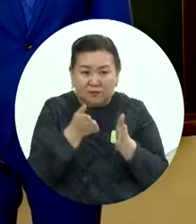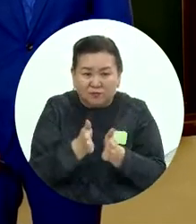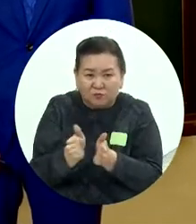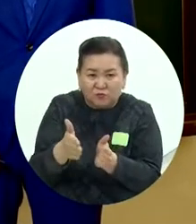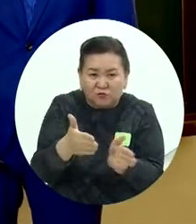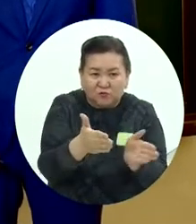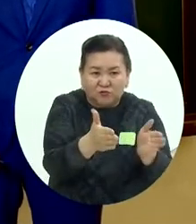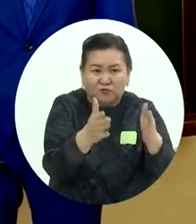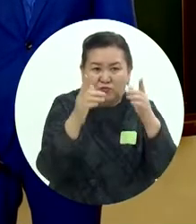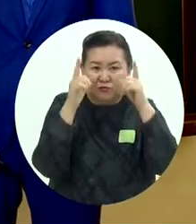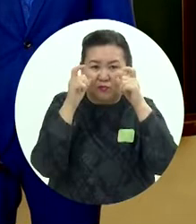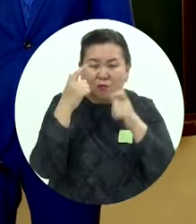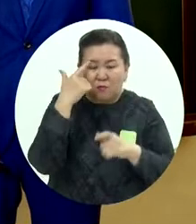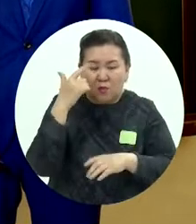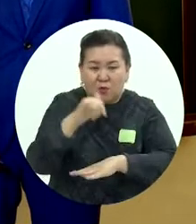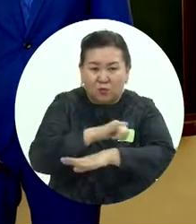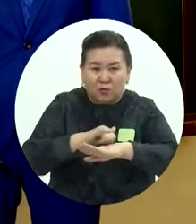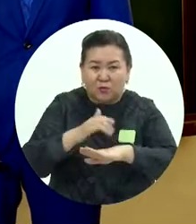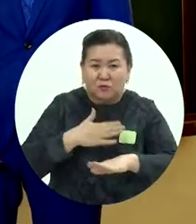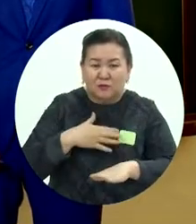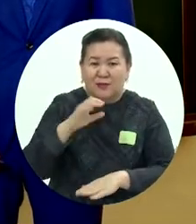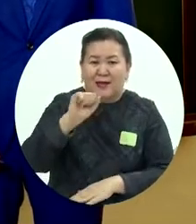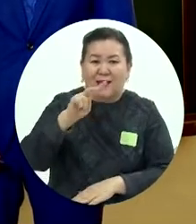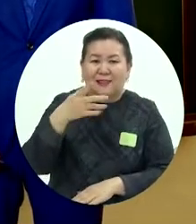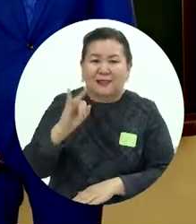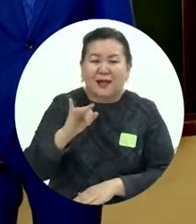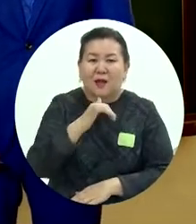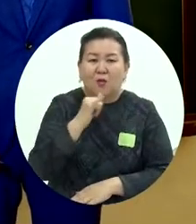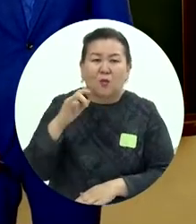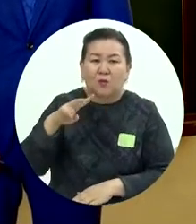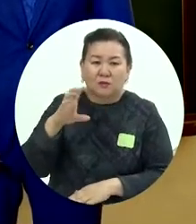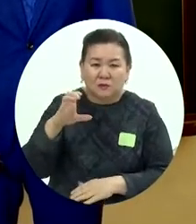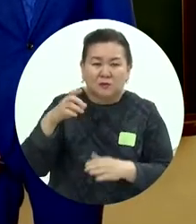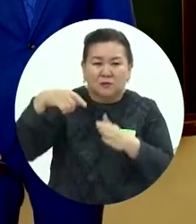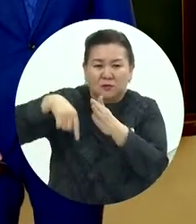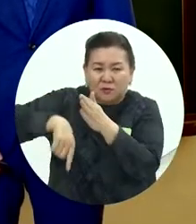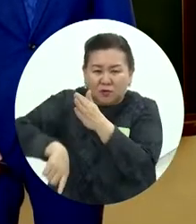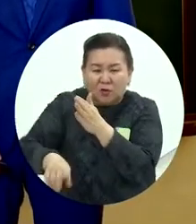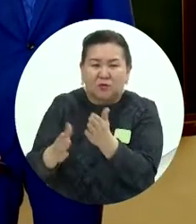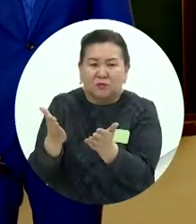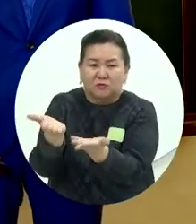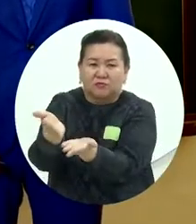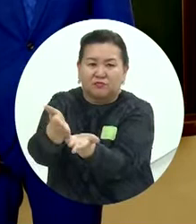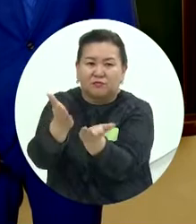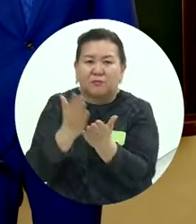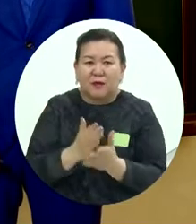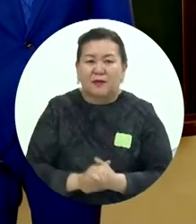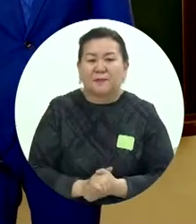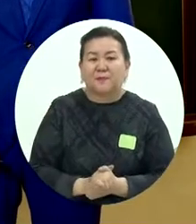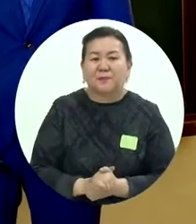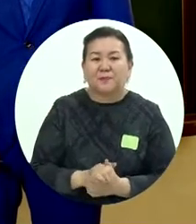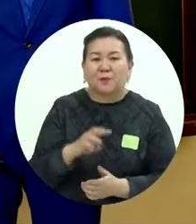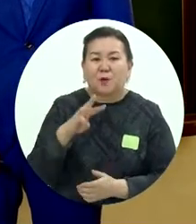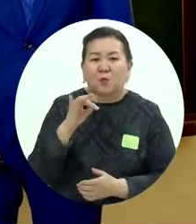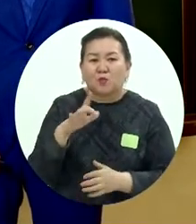дэвшин хөндөй байна. Хоёрдугаар зурагт бол Монгол орны Алтай Томбогд уулын Косовын мөсөн голын доод хэсэгт үүссэн дэвшин хөндөй байж байгаа. За